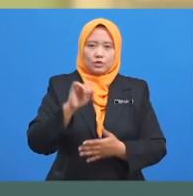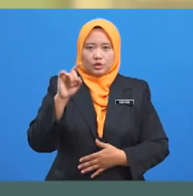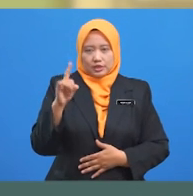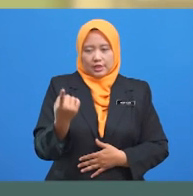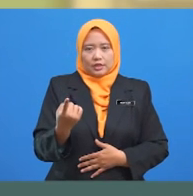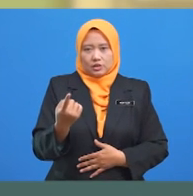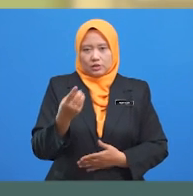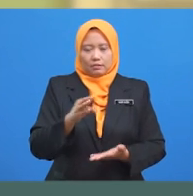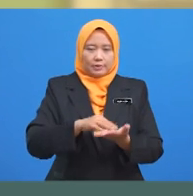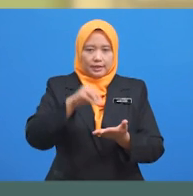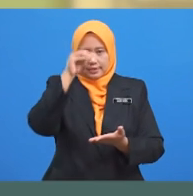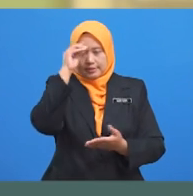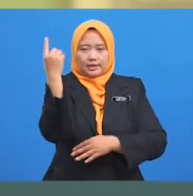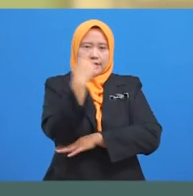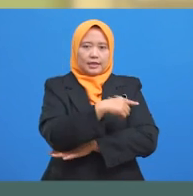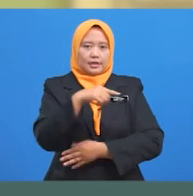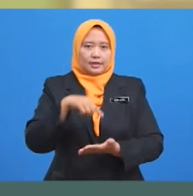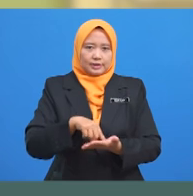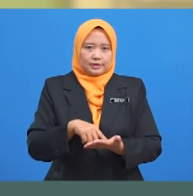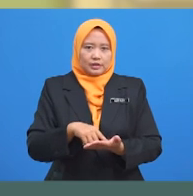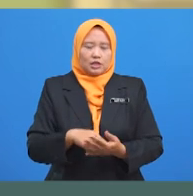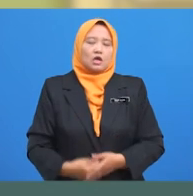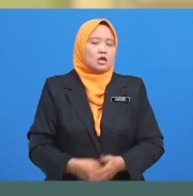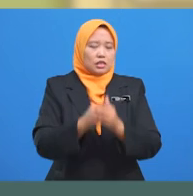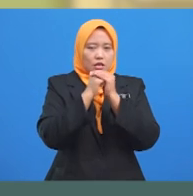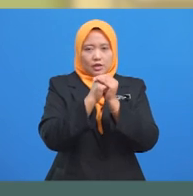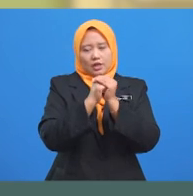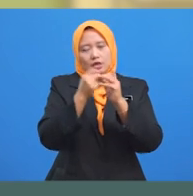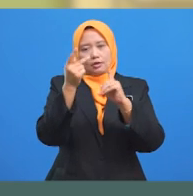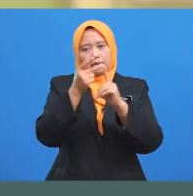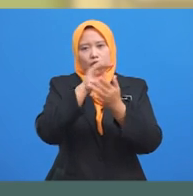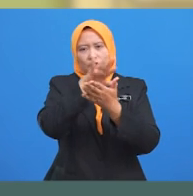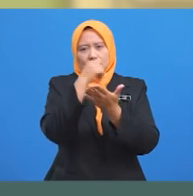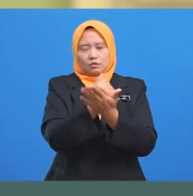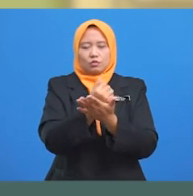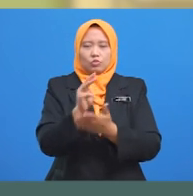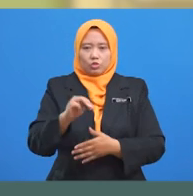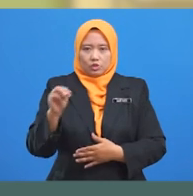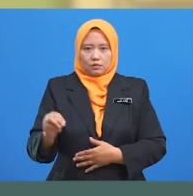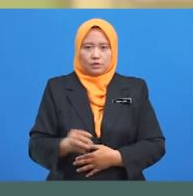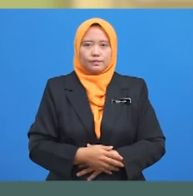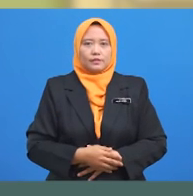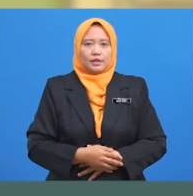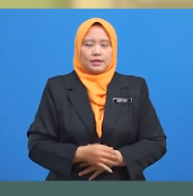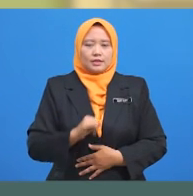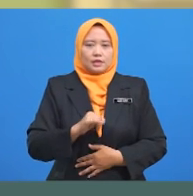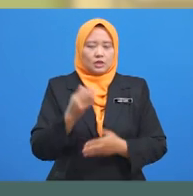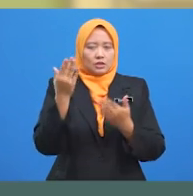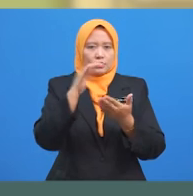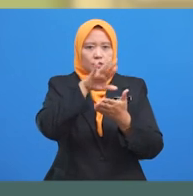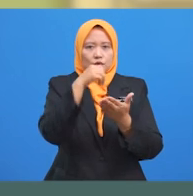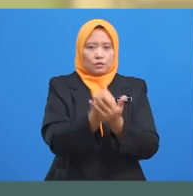sesi pembelajaran kita pada hari ini. Syabas dan tahniah murid-murid. Saya berharap agar murid-murid